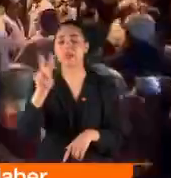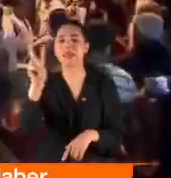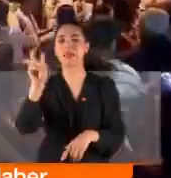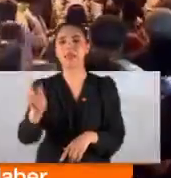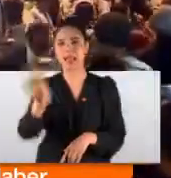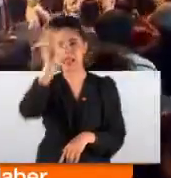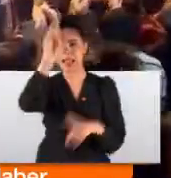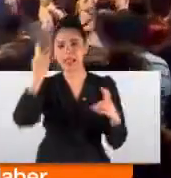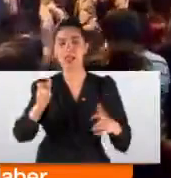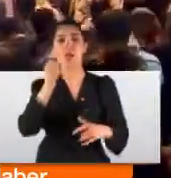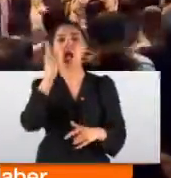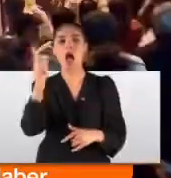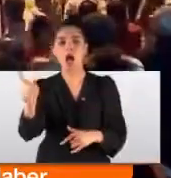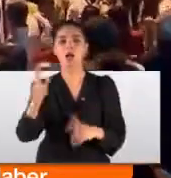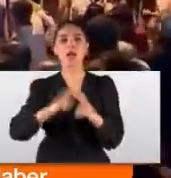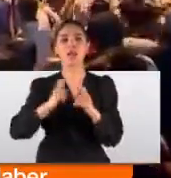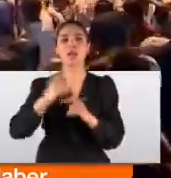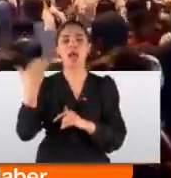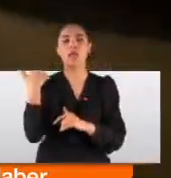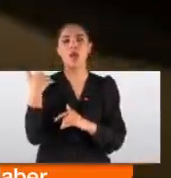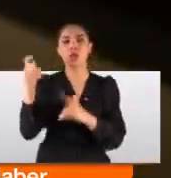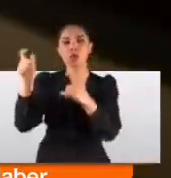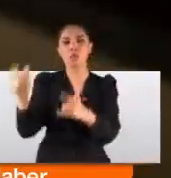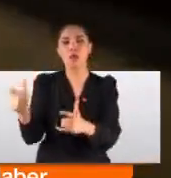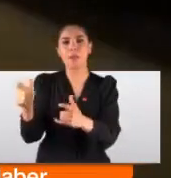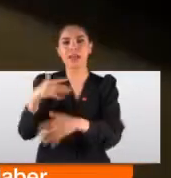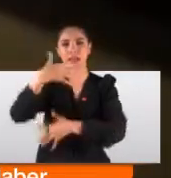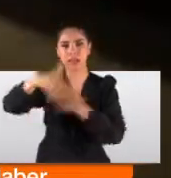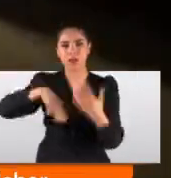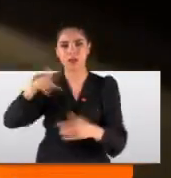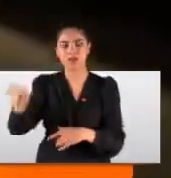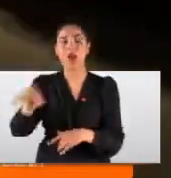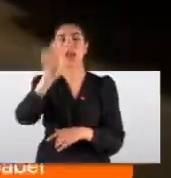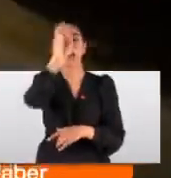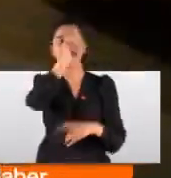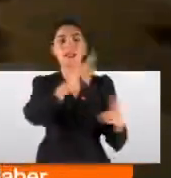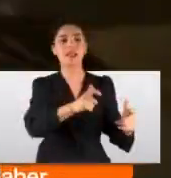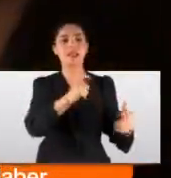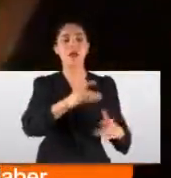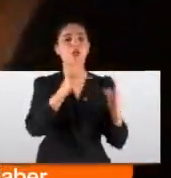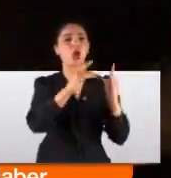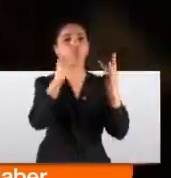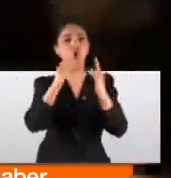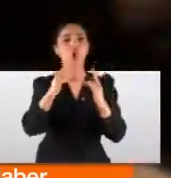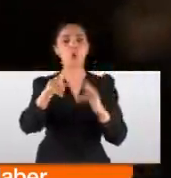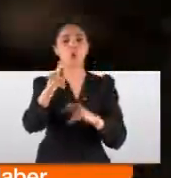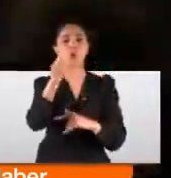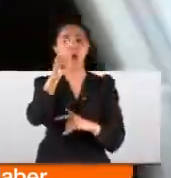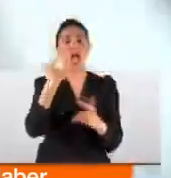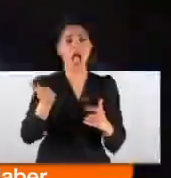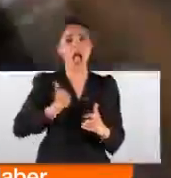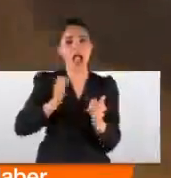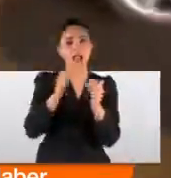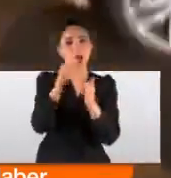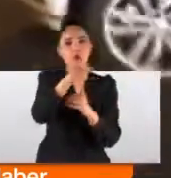İstanbul. Ankara'da Genelkurmay karargahı karışırken İstanbul'da Boğaziçi ve Fatih Sultan Mehmet köprüleri bir grup asker